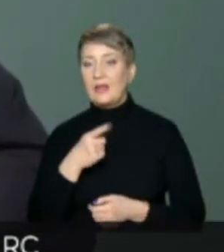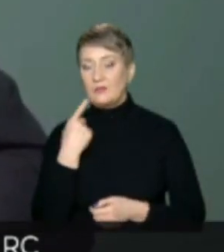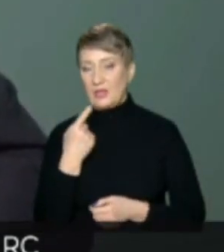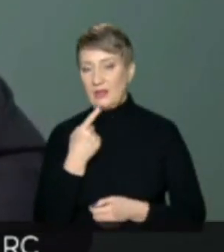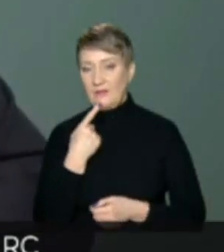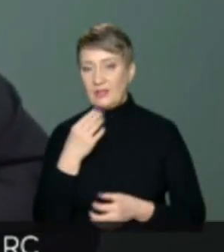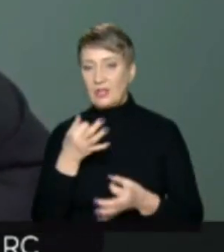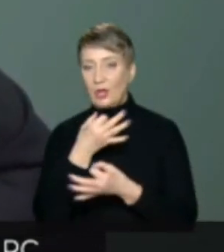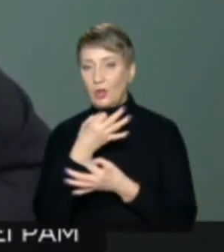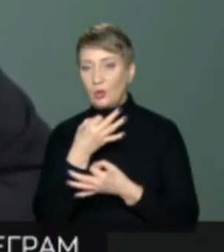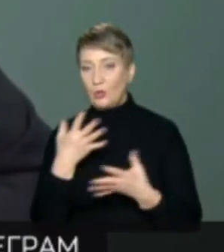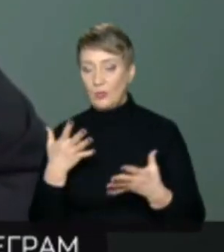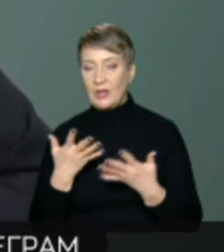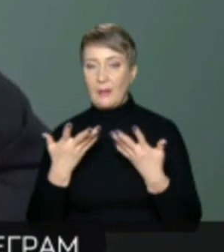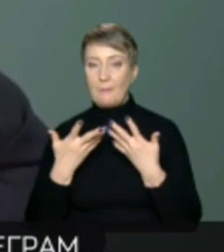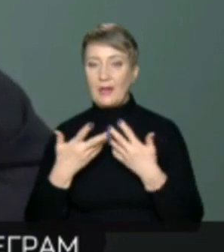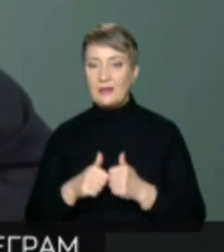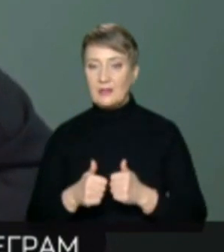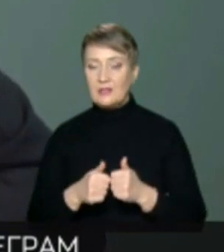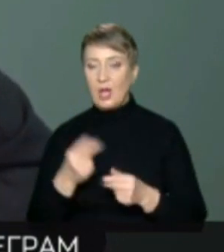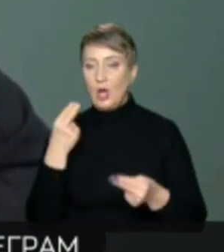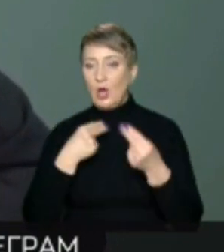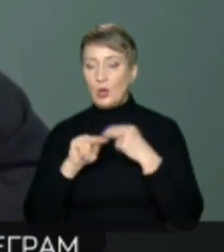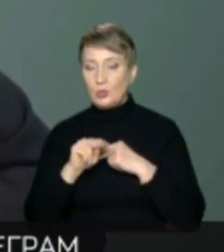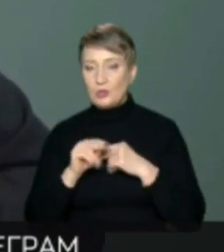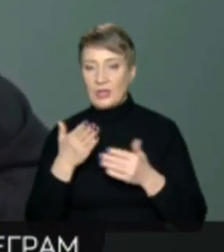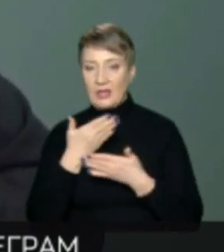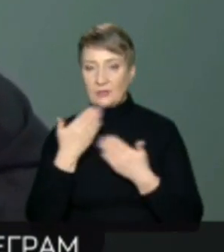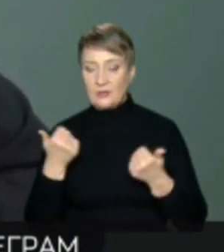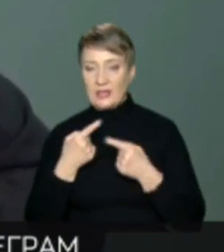я уже много раз говорил, любое средство механизации лучше отсутствия средства механизации.